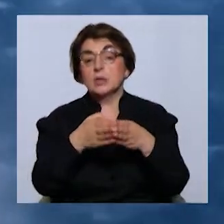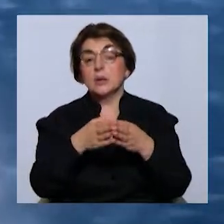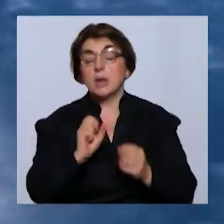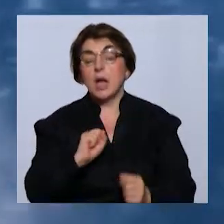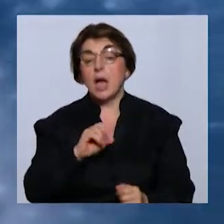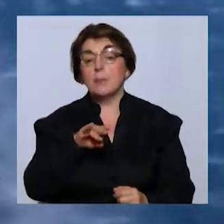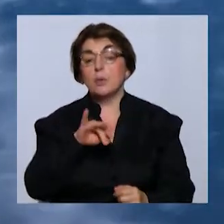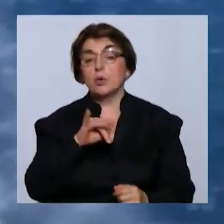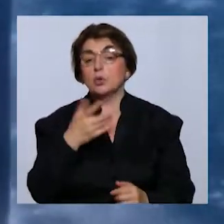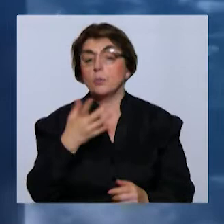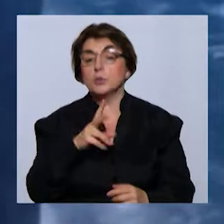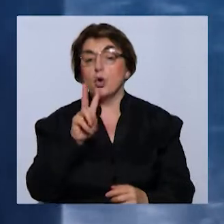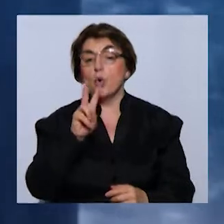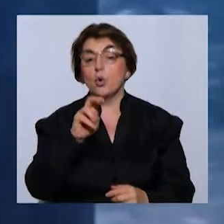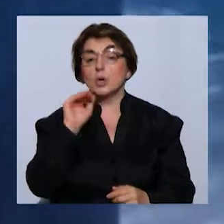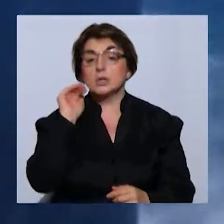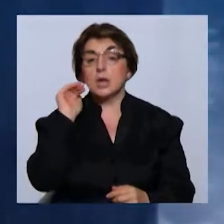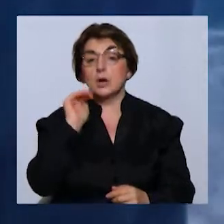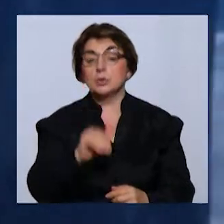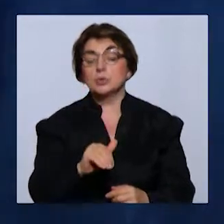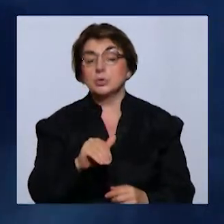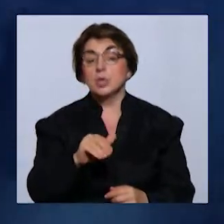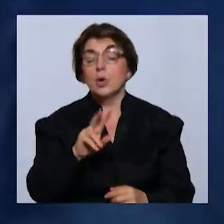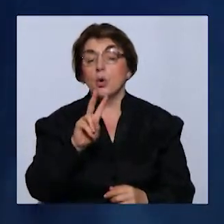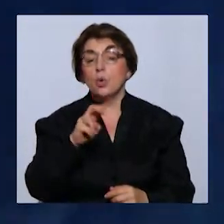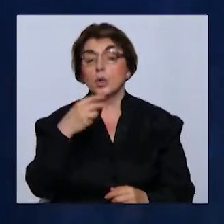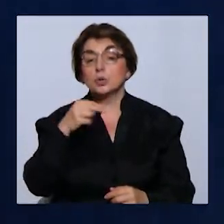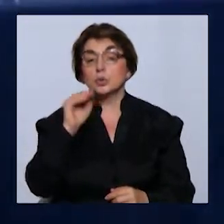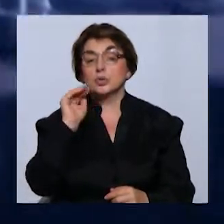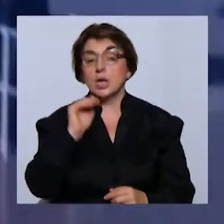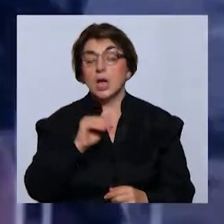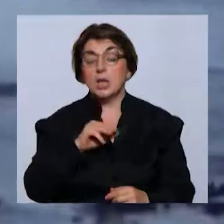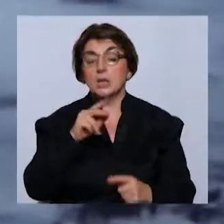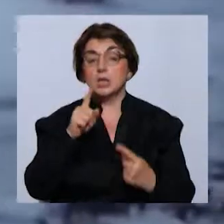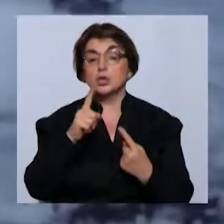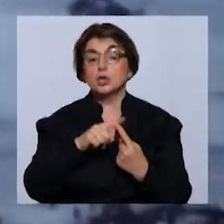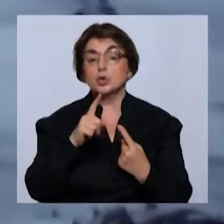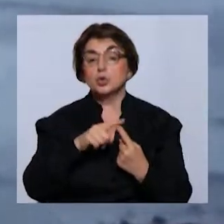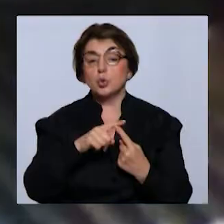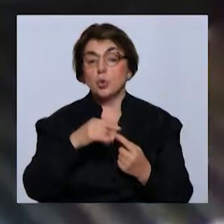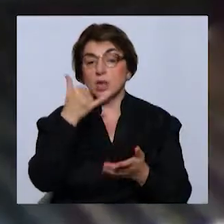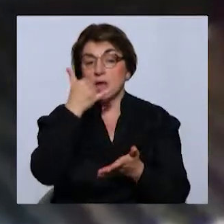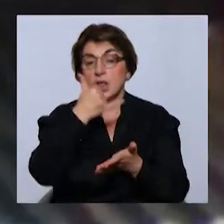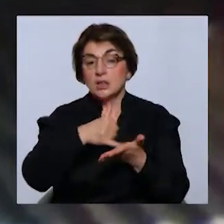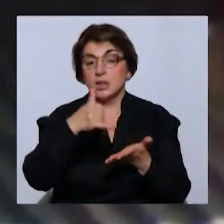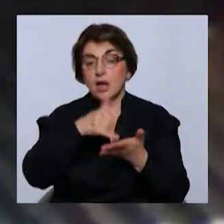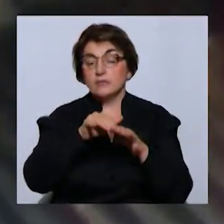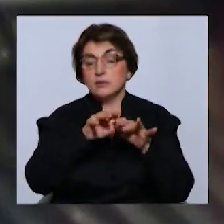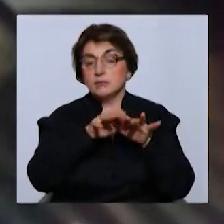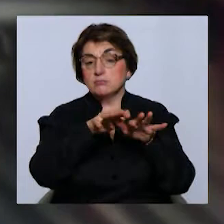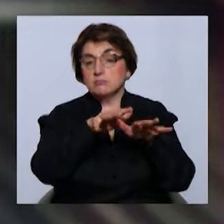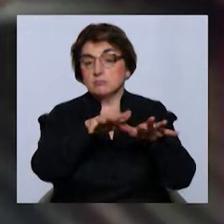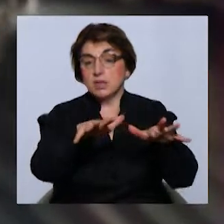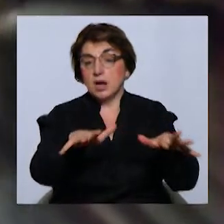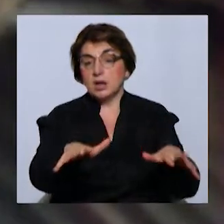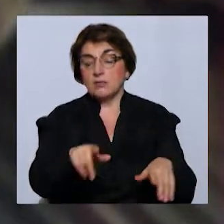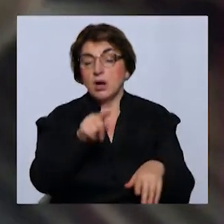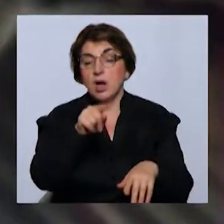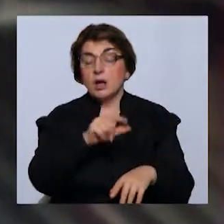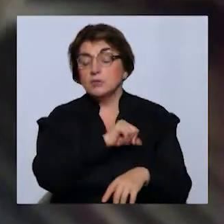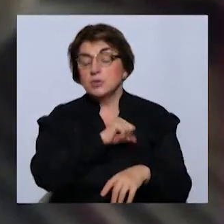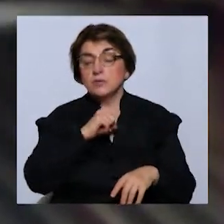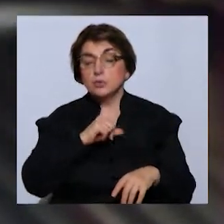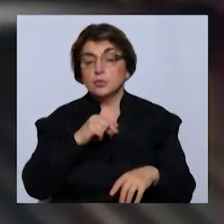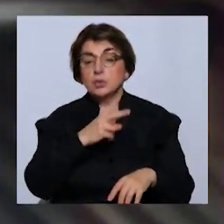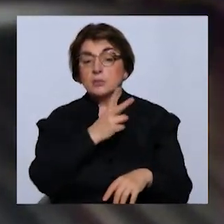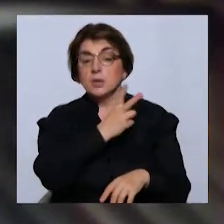რომელსაც 220,000 ტონა ნავთობი გადაქონდა. სხვაში დაღვრილმა ნავთობმა დააბინძურა ინგლისის სანაპიროს 300